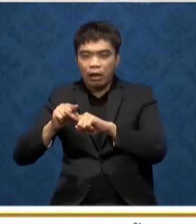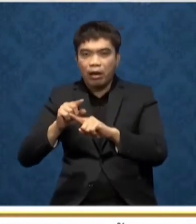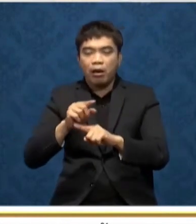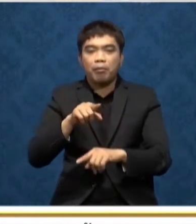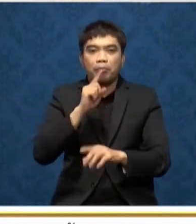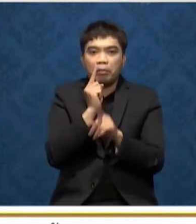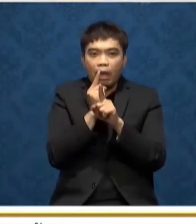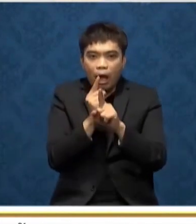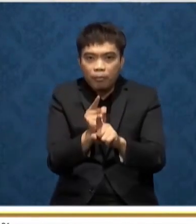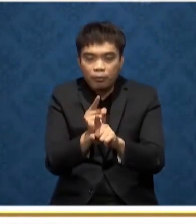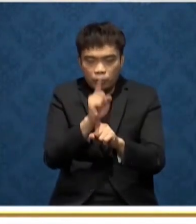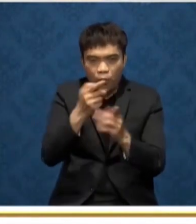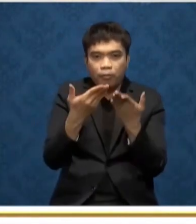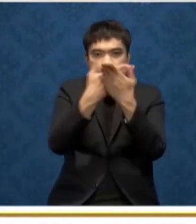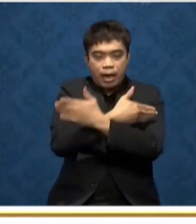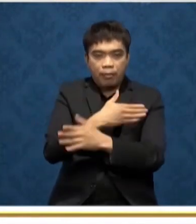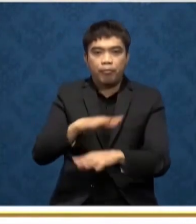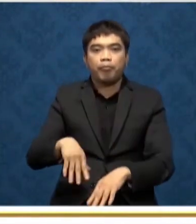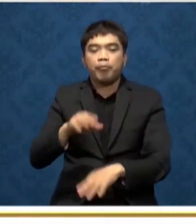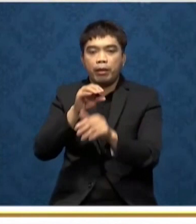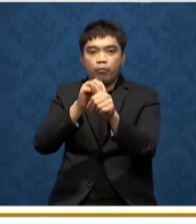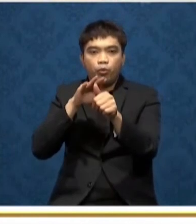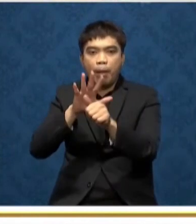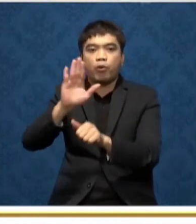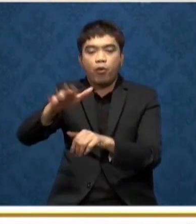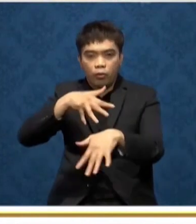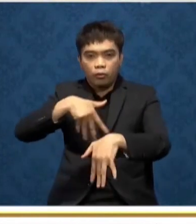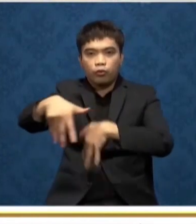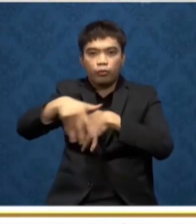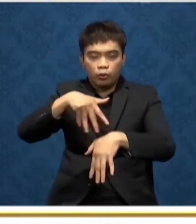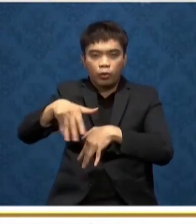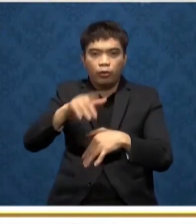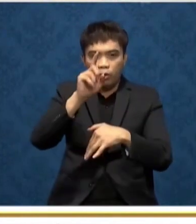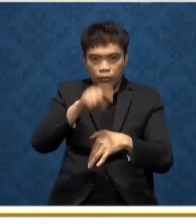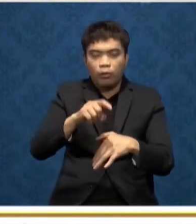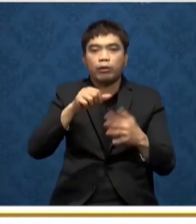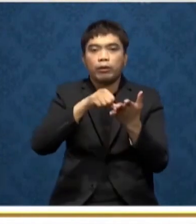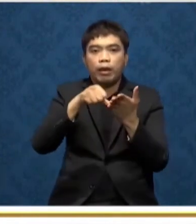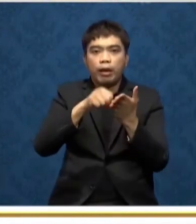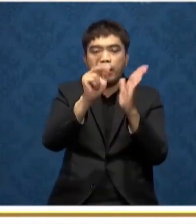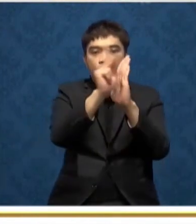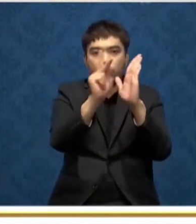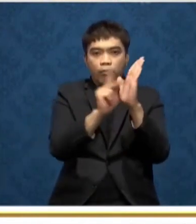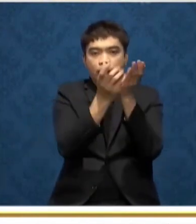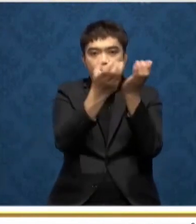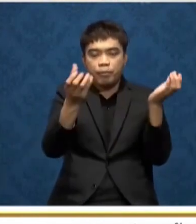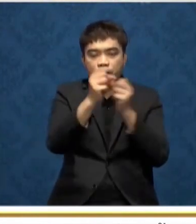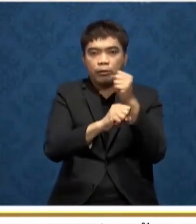ให้กบประชาชนมารวมกัน roundsลักดังการแก้ไขรัฐมนลปี 2,560ที่